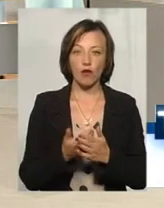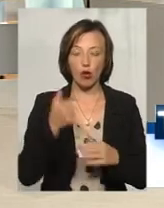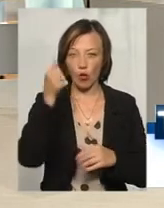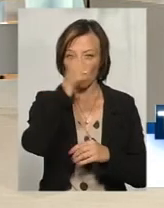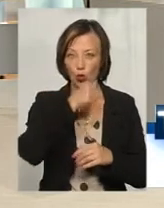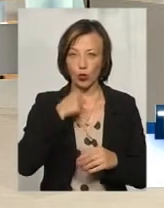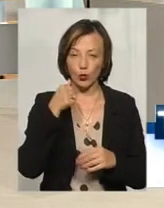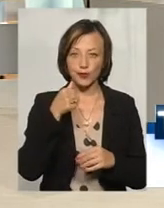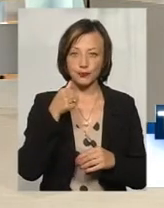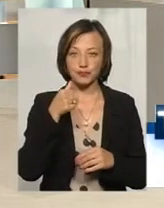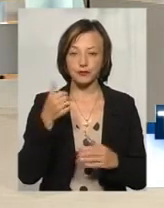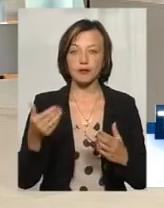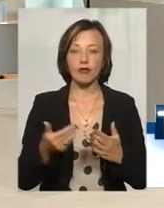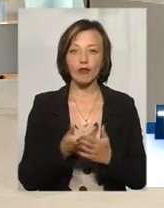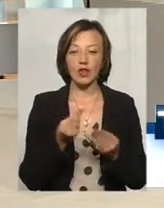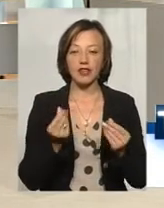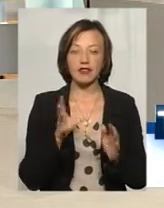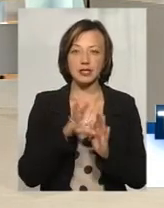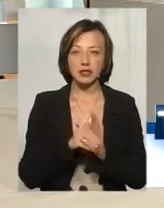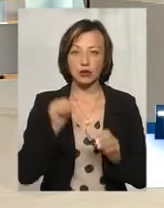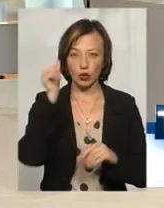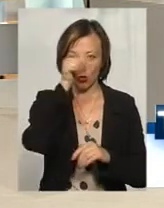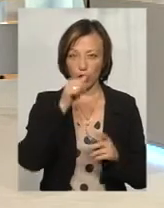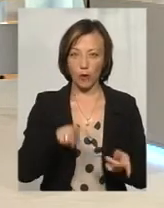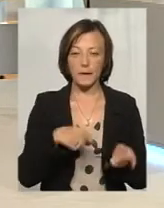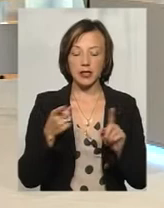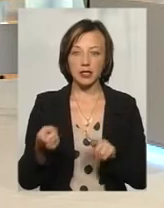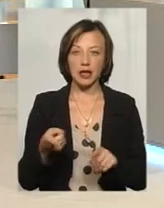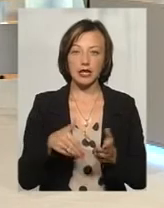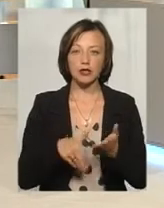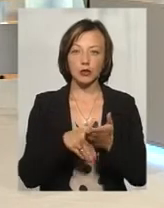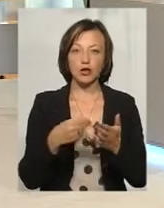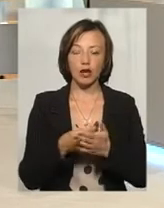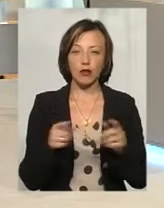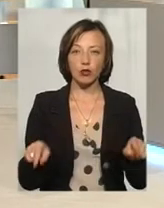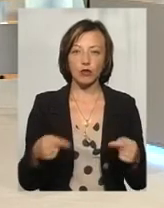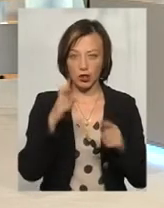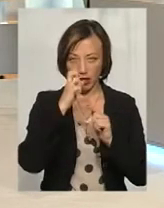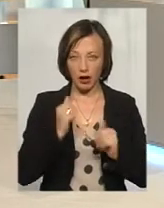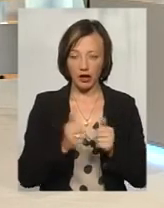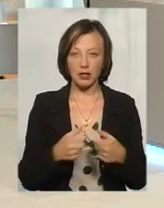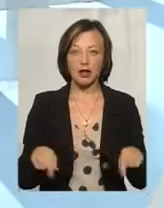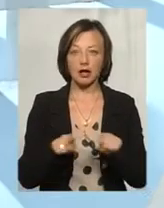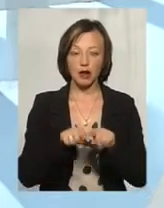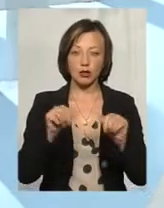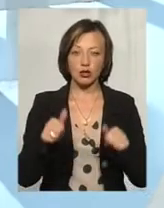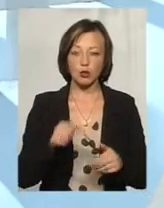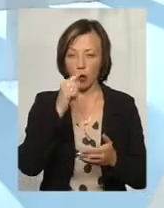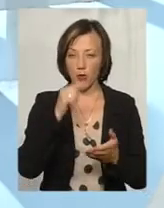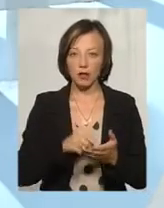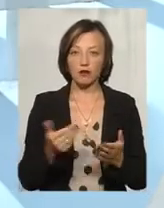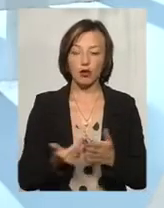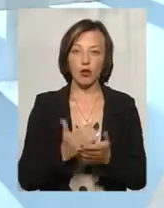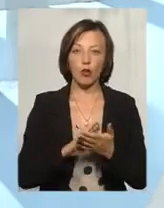року, з нового інвестиційного року перейшли на стимулюючі тарифоутворення, і країна таким чином опинилася вже в